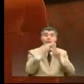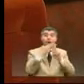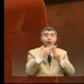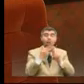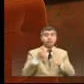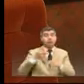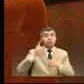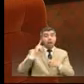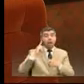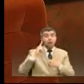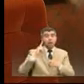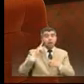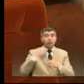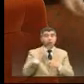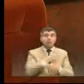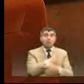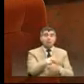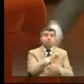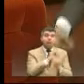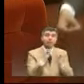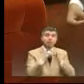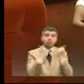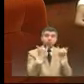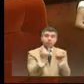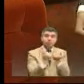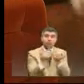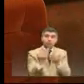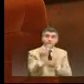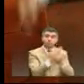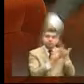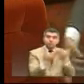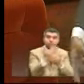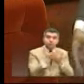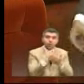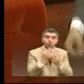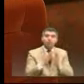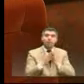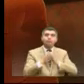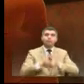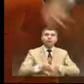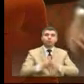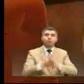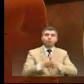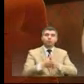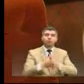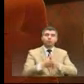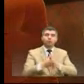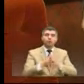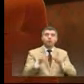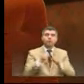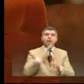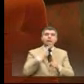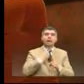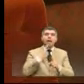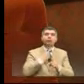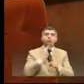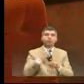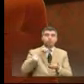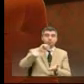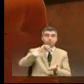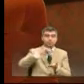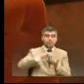البارح والبارح كان اجتماع في اسبانيا من النقاط اللي تحطات مع اللجنه ديال اسبانيا هذه القضيه ديال الباخره هذه القضيه ديال الميناء ديال الناظور راه